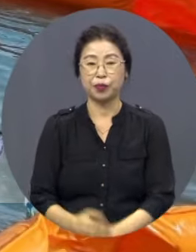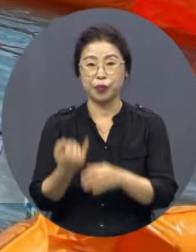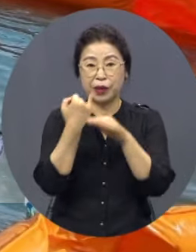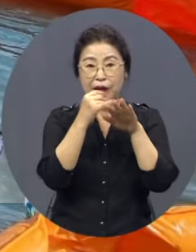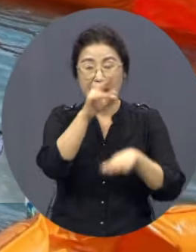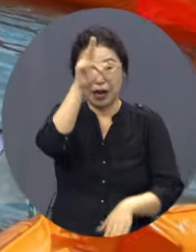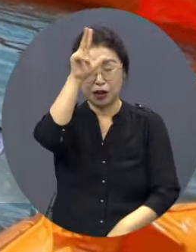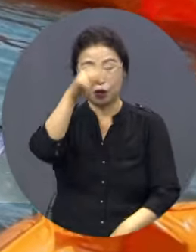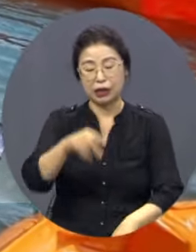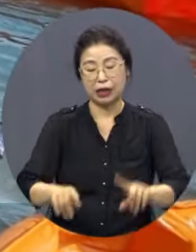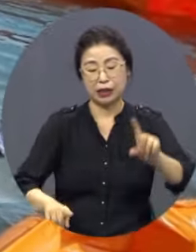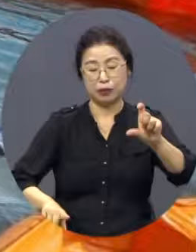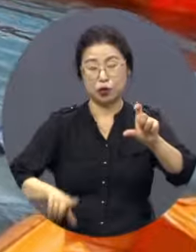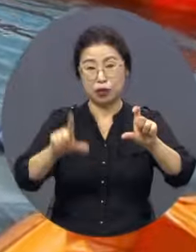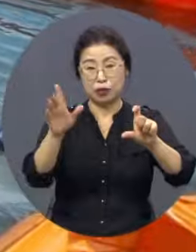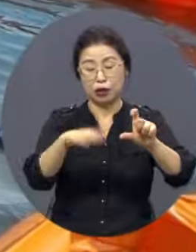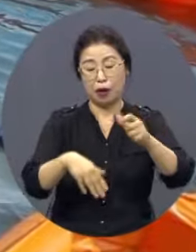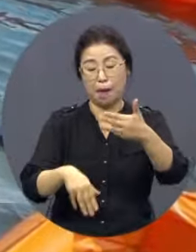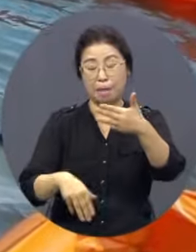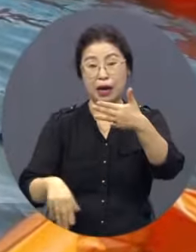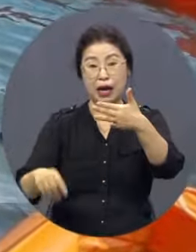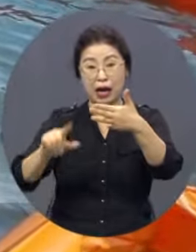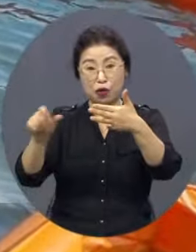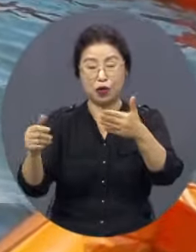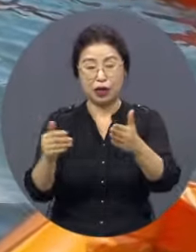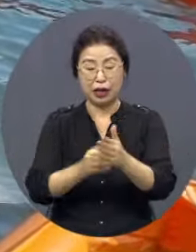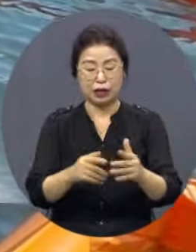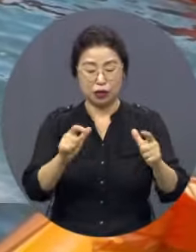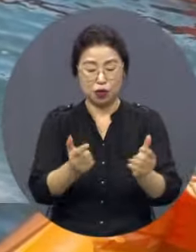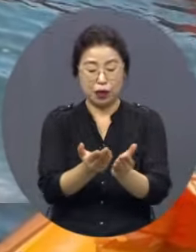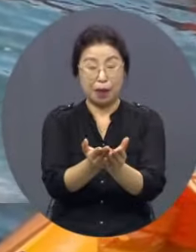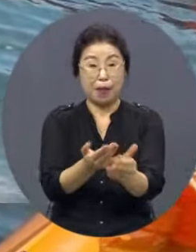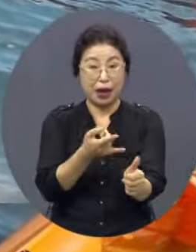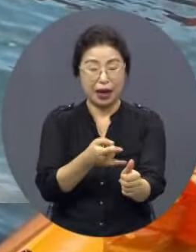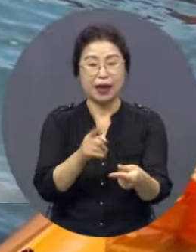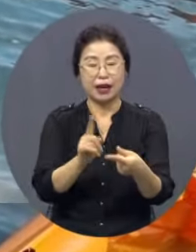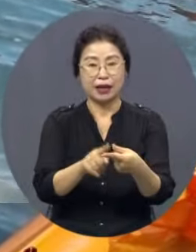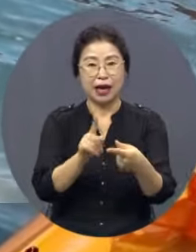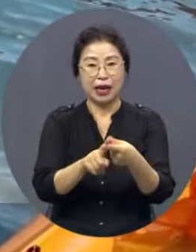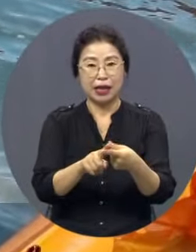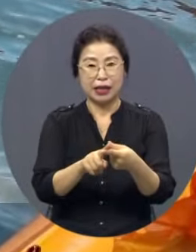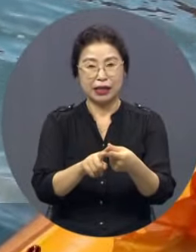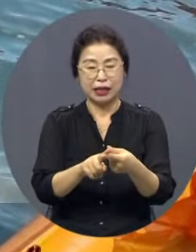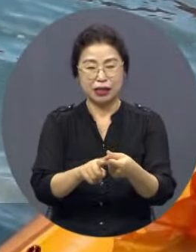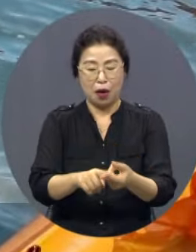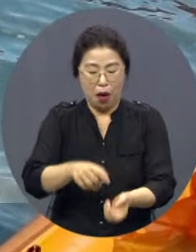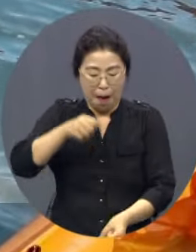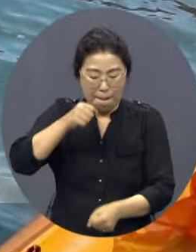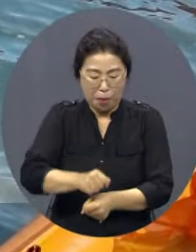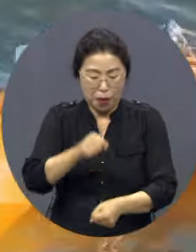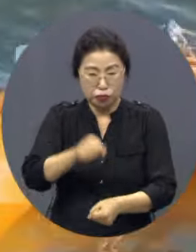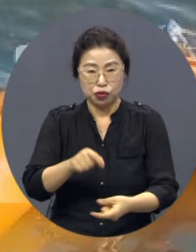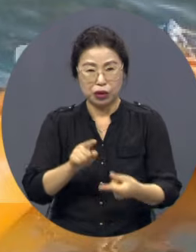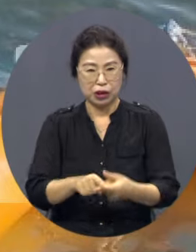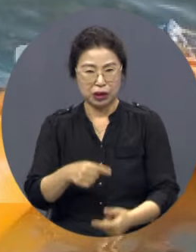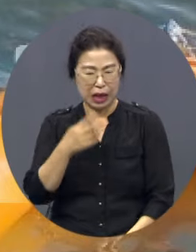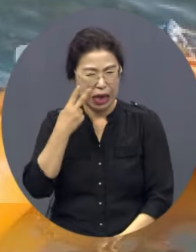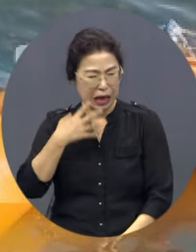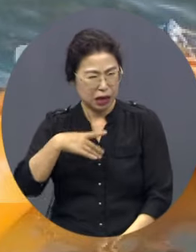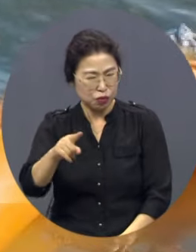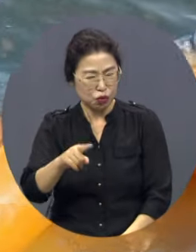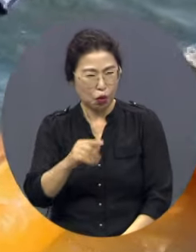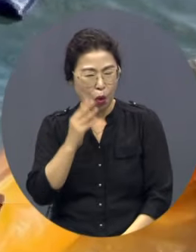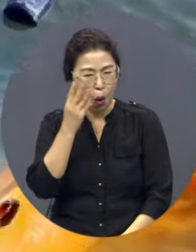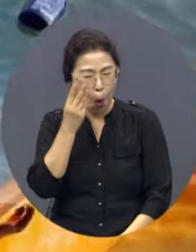제주지방해양경찰청은 오는 15일부터 다음 달까지 도내 어선을 대상으로 잠수 펌프를 이용해 고의로